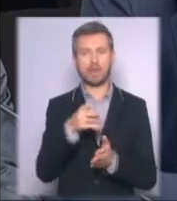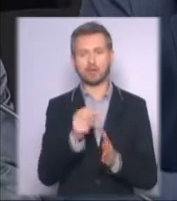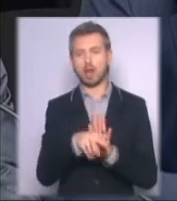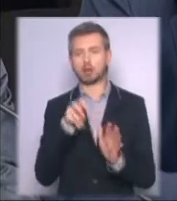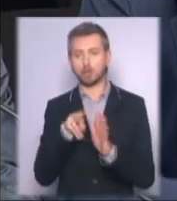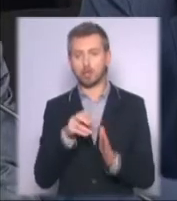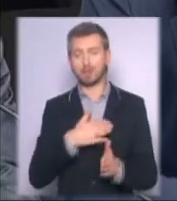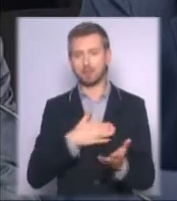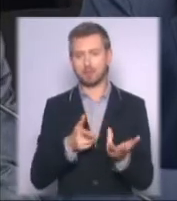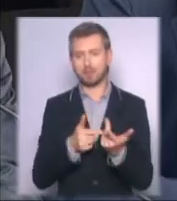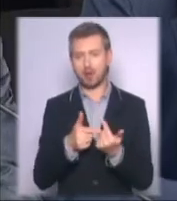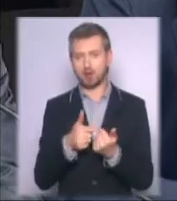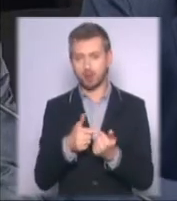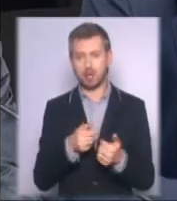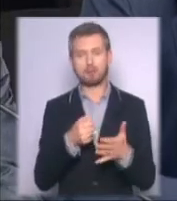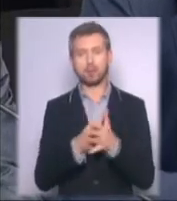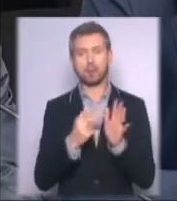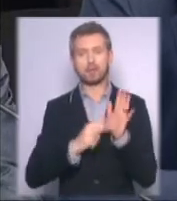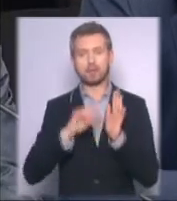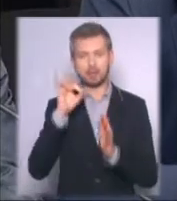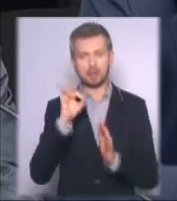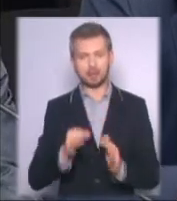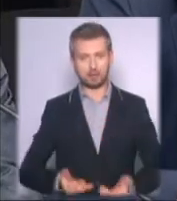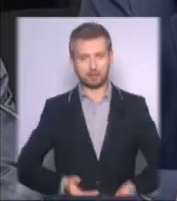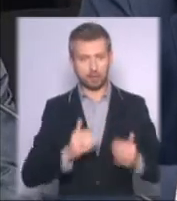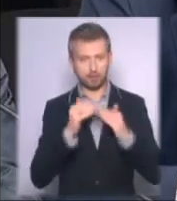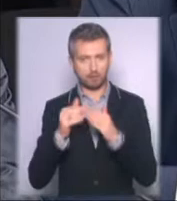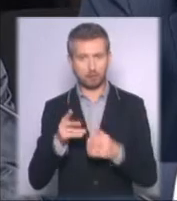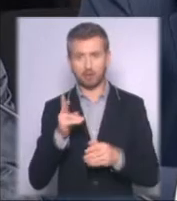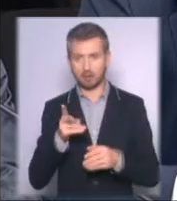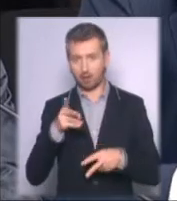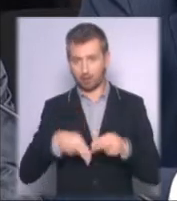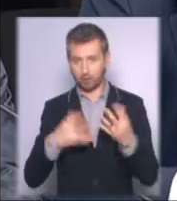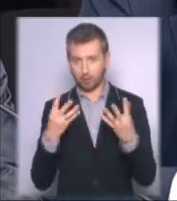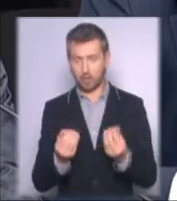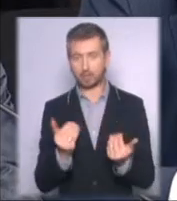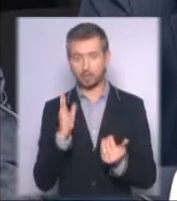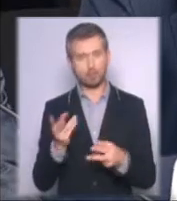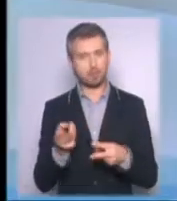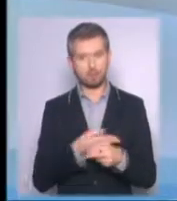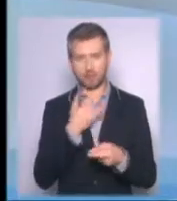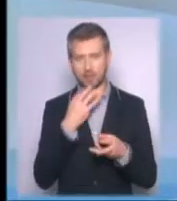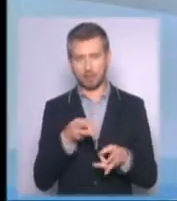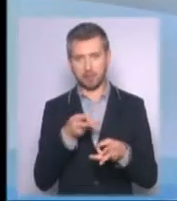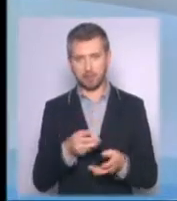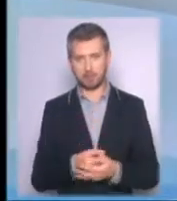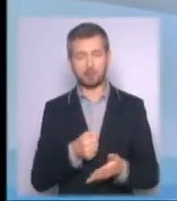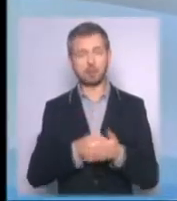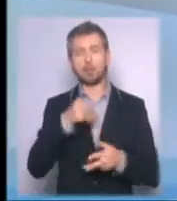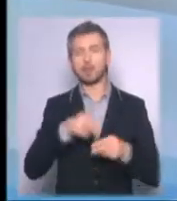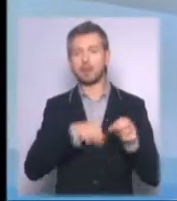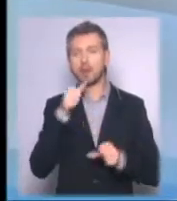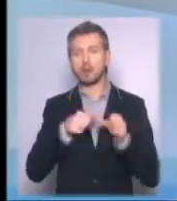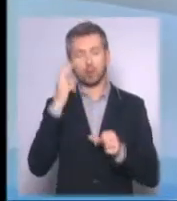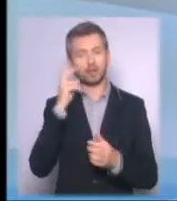нашим подсчетам, до 70% жилого фонда к концу дня сегодня будет уже без отопления. До кінця року у Києві